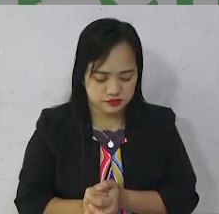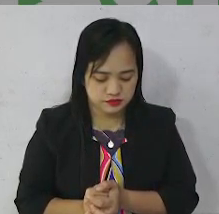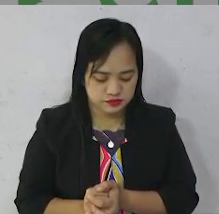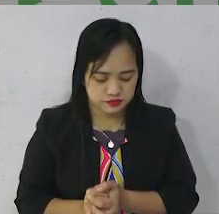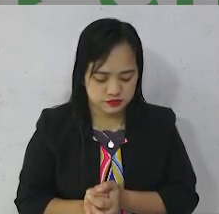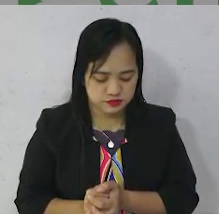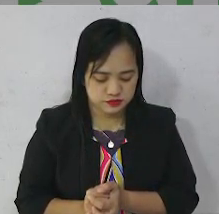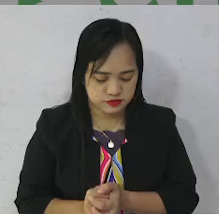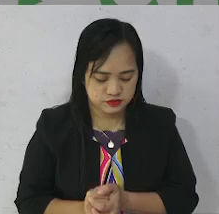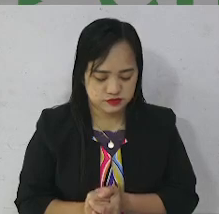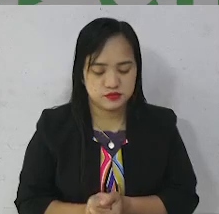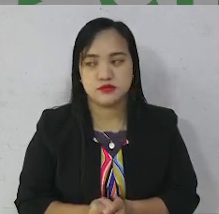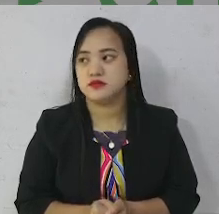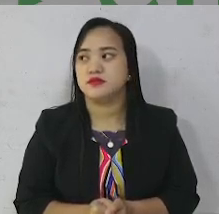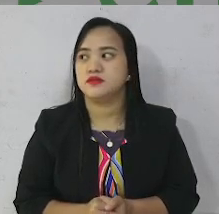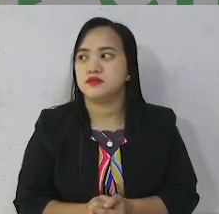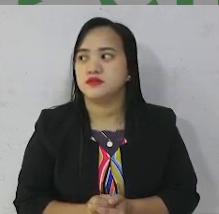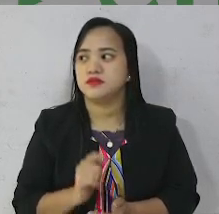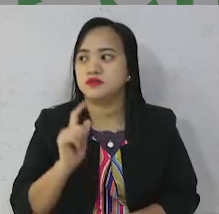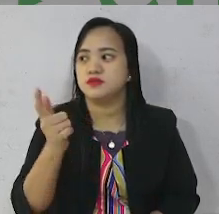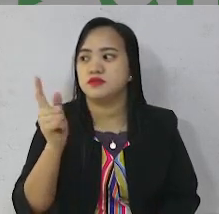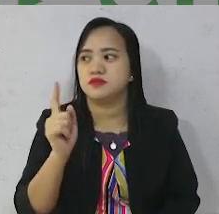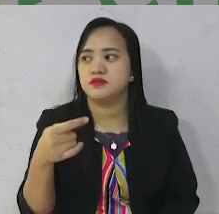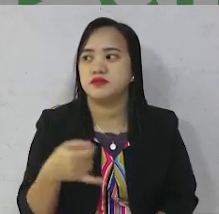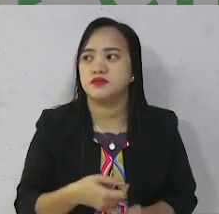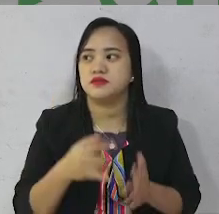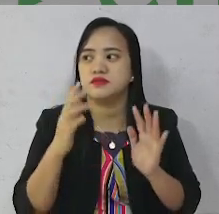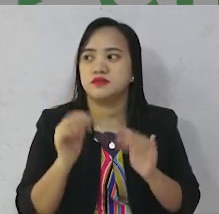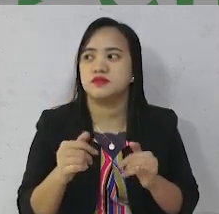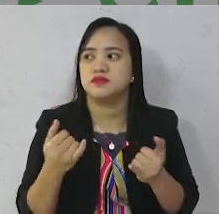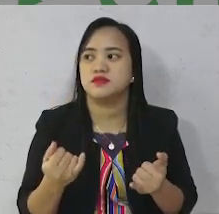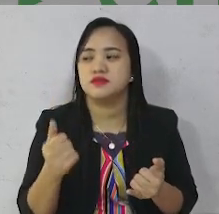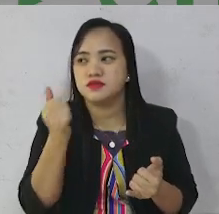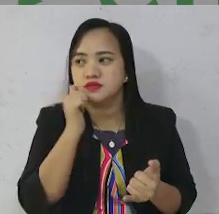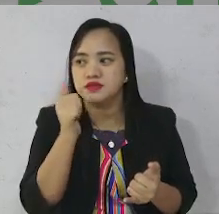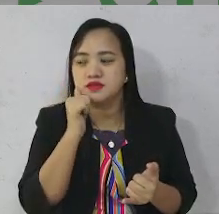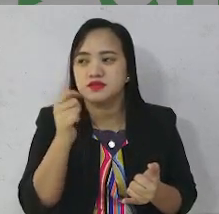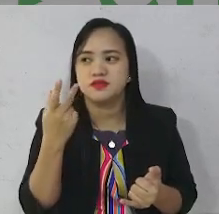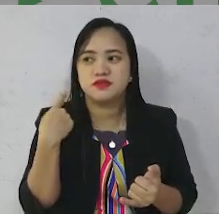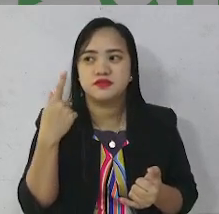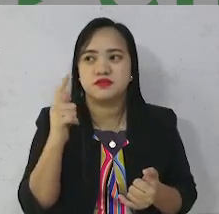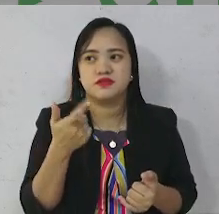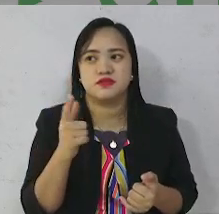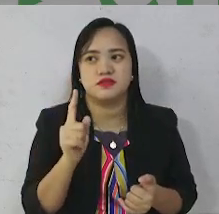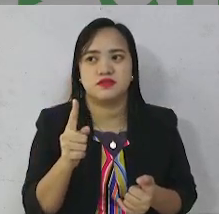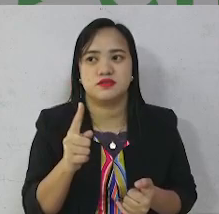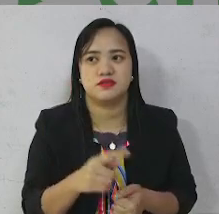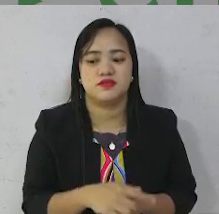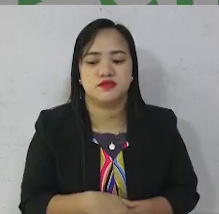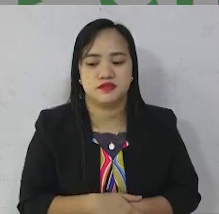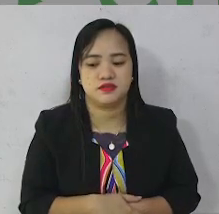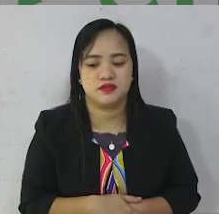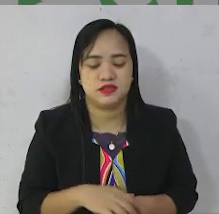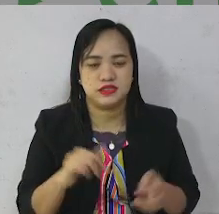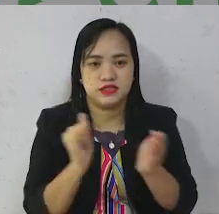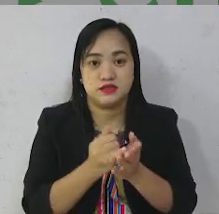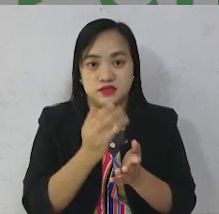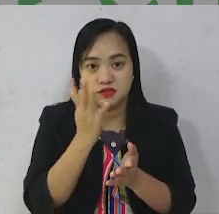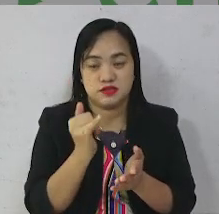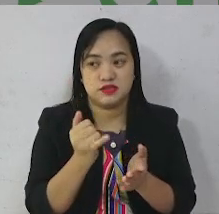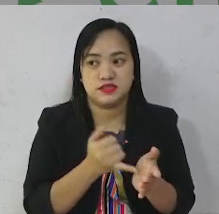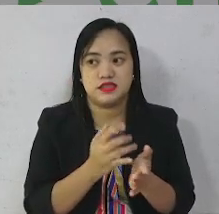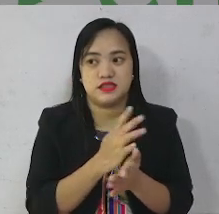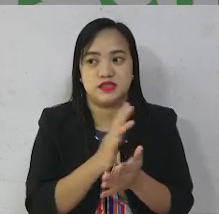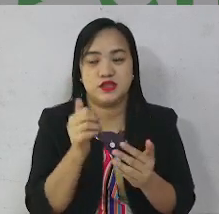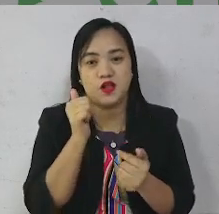ah Wala na tapos ka na pwede pa habol Oo so ganon na lang gamit-gamit na lang ng mga